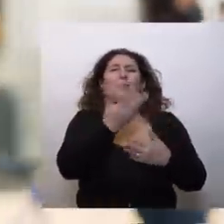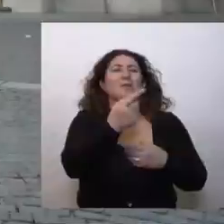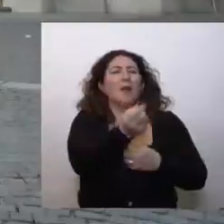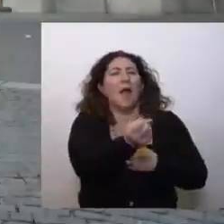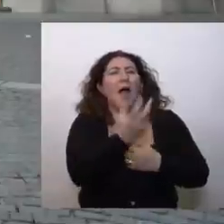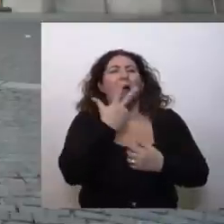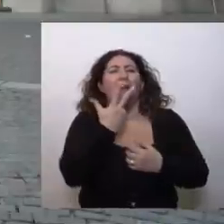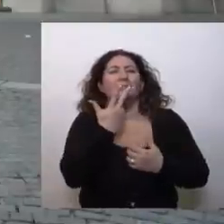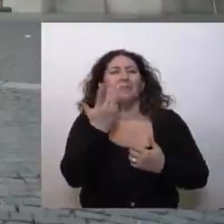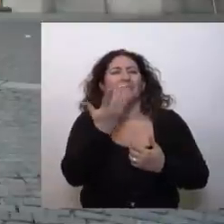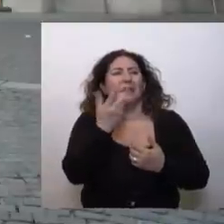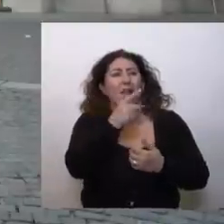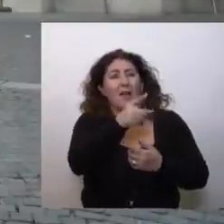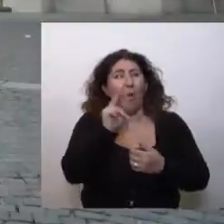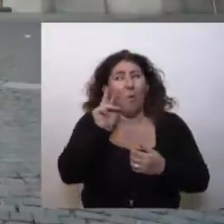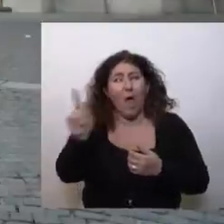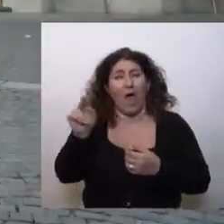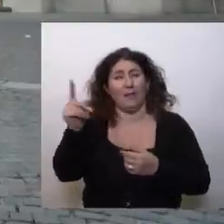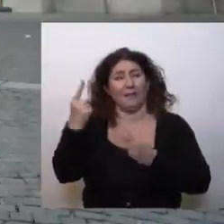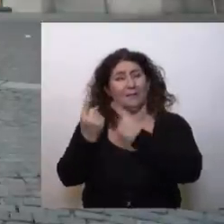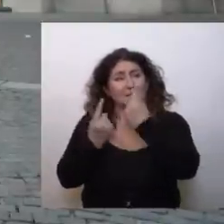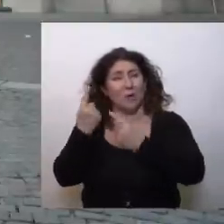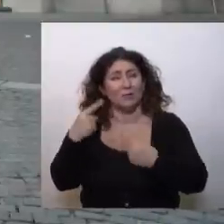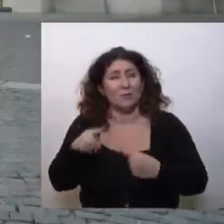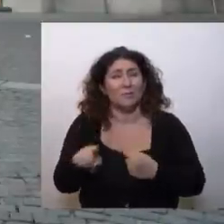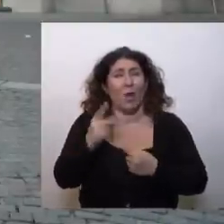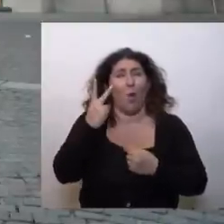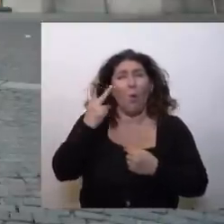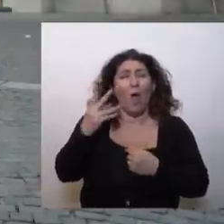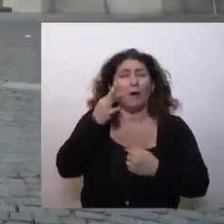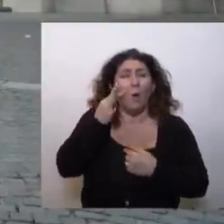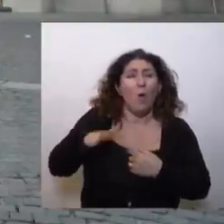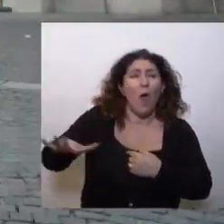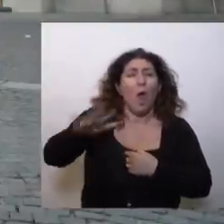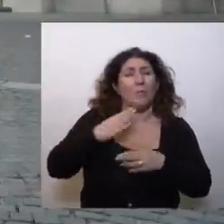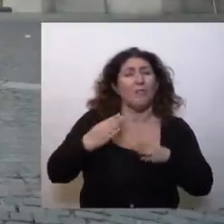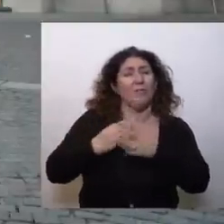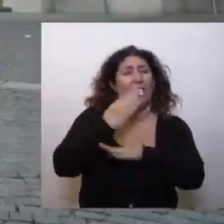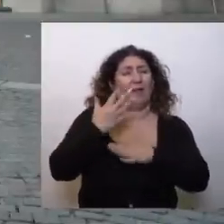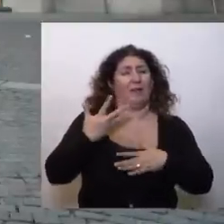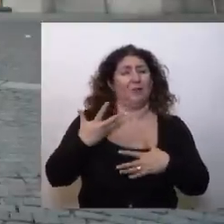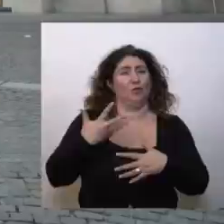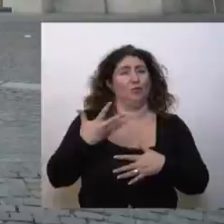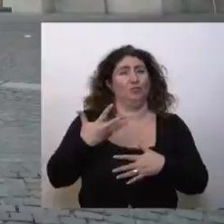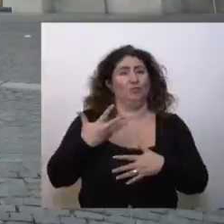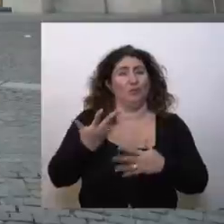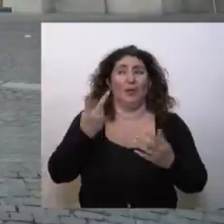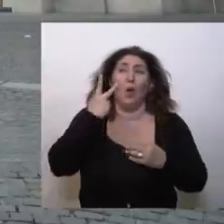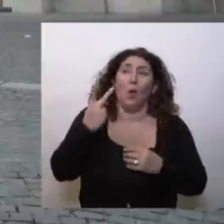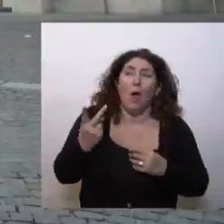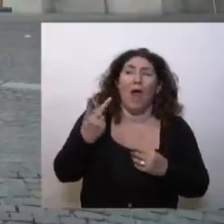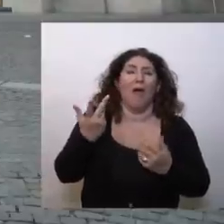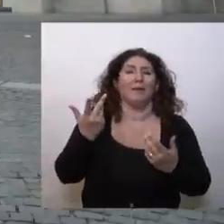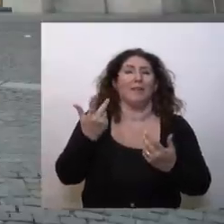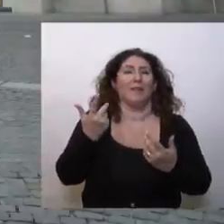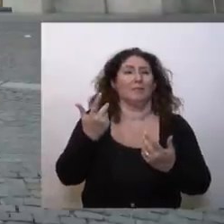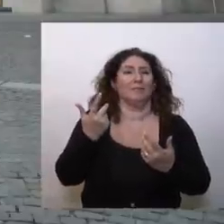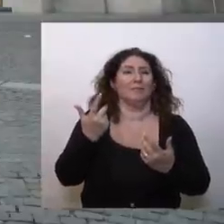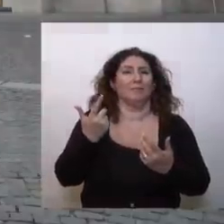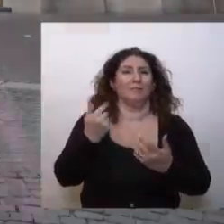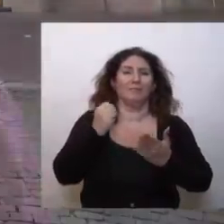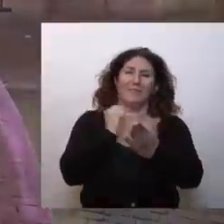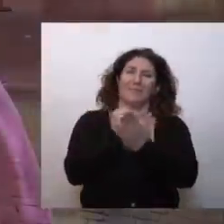ti parlo e guarda anche quell'umanità ferita che puoi vedere in questo